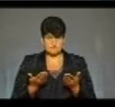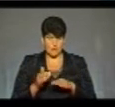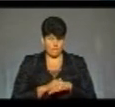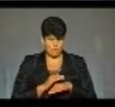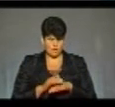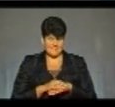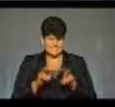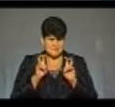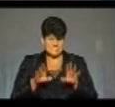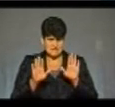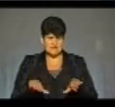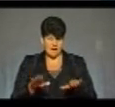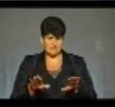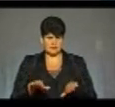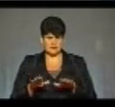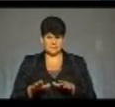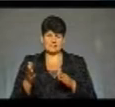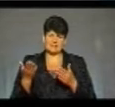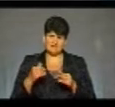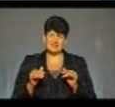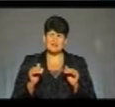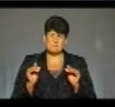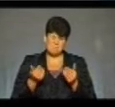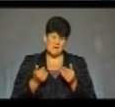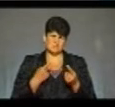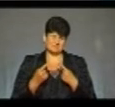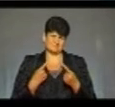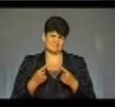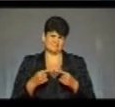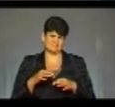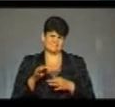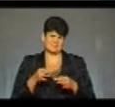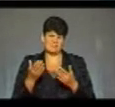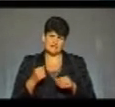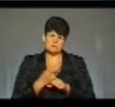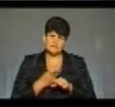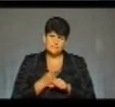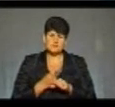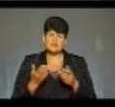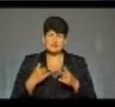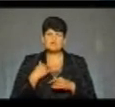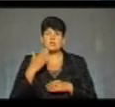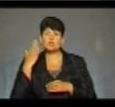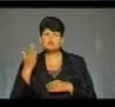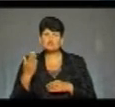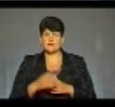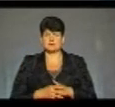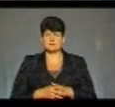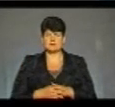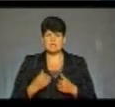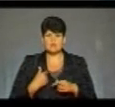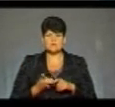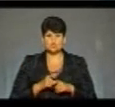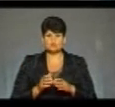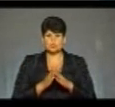ласка, сідайте. Будь ласка, давайте менше зайвих діалогів. Давайте працювати. Давайте вже голосувати. Я вас